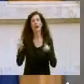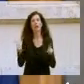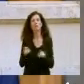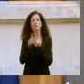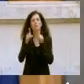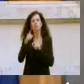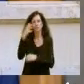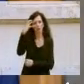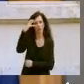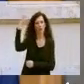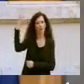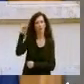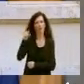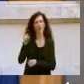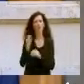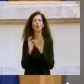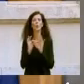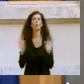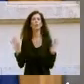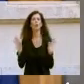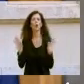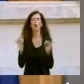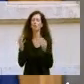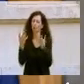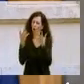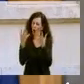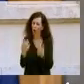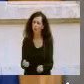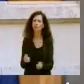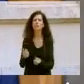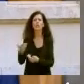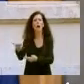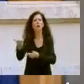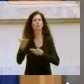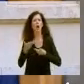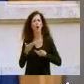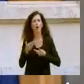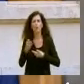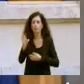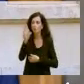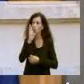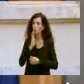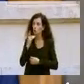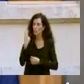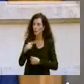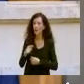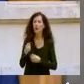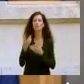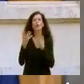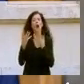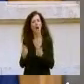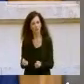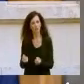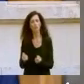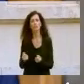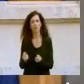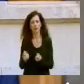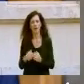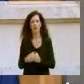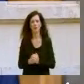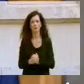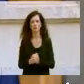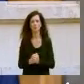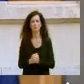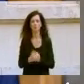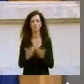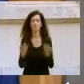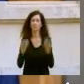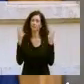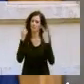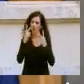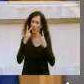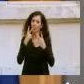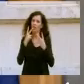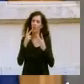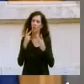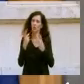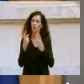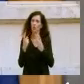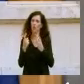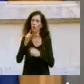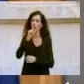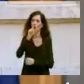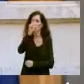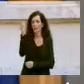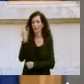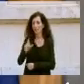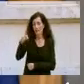prontamente ha raccolto questa questa questo suggerimento sicuramente il sud avrà una